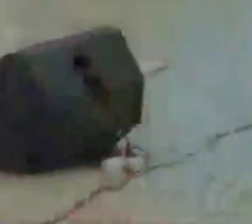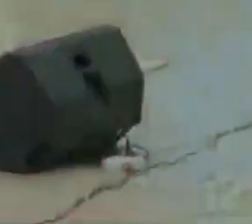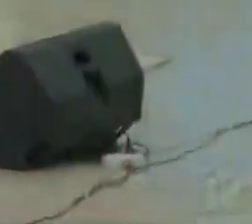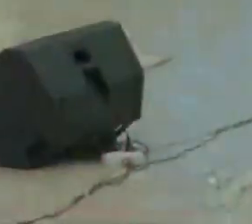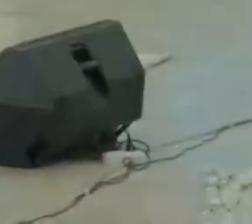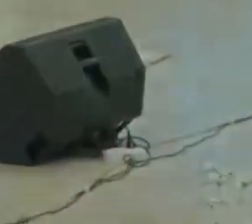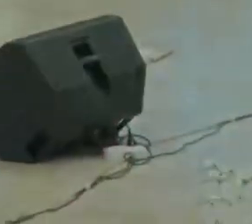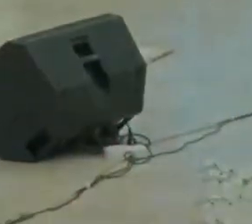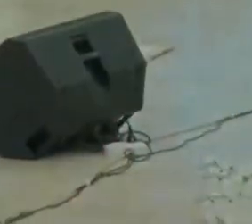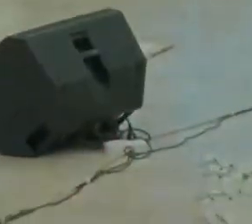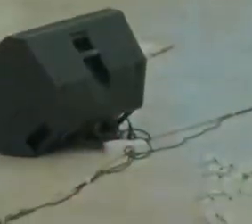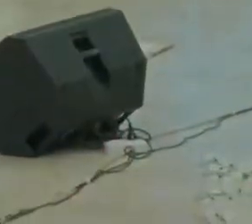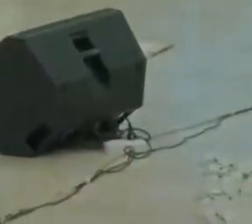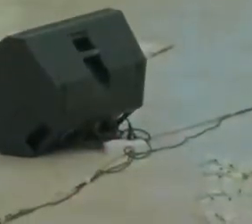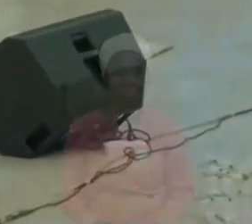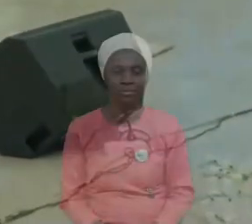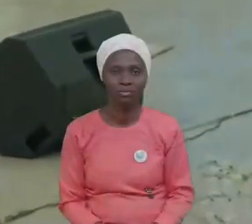Gloire à Dieu.